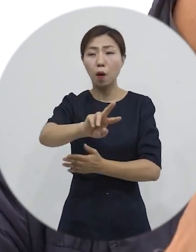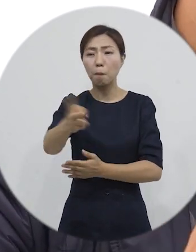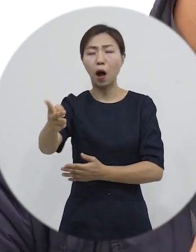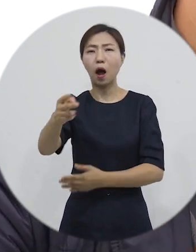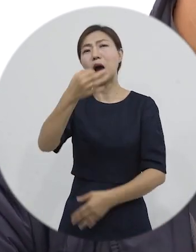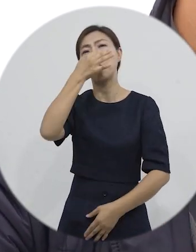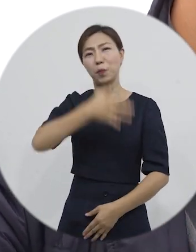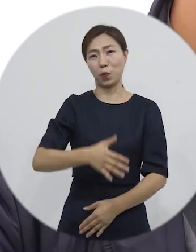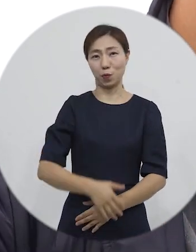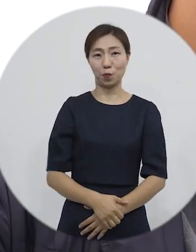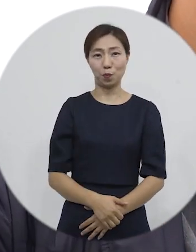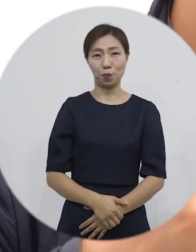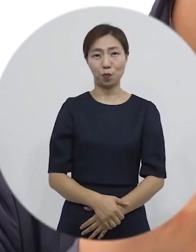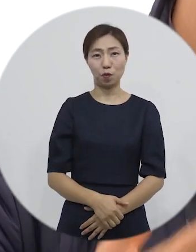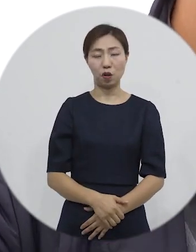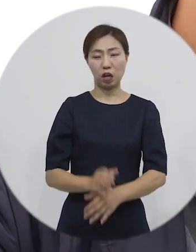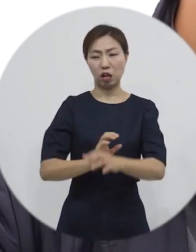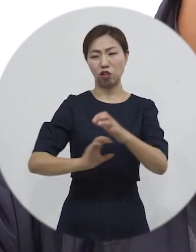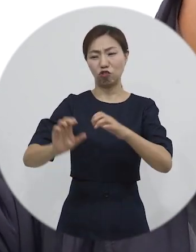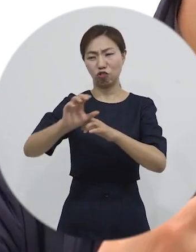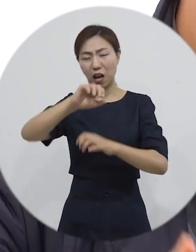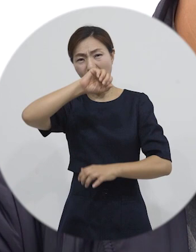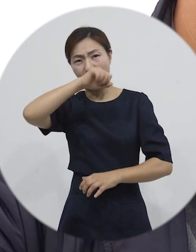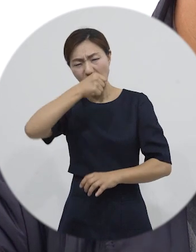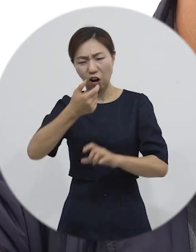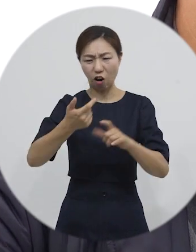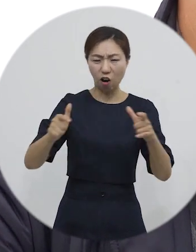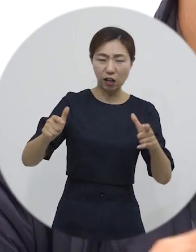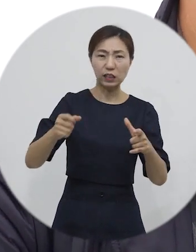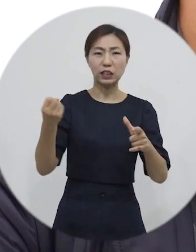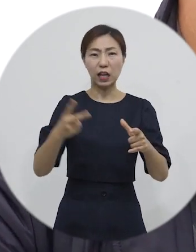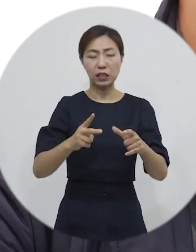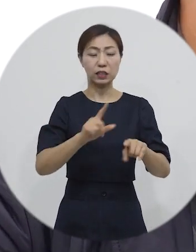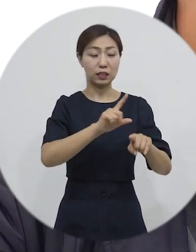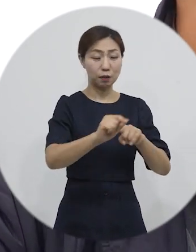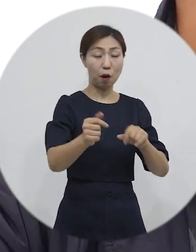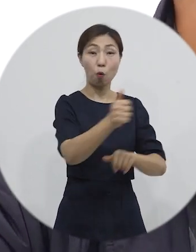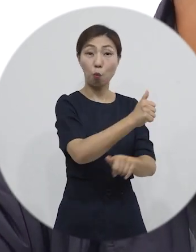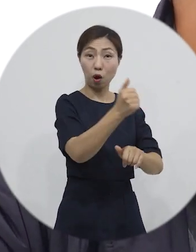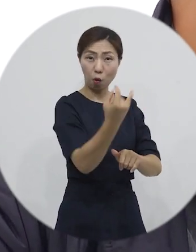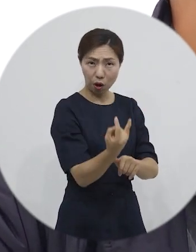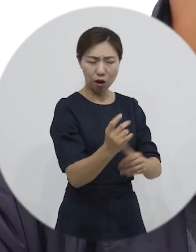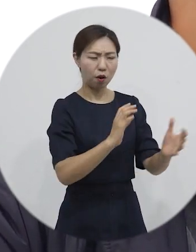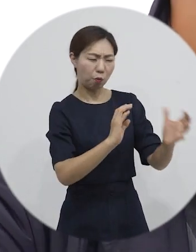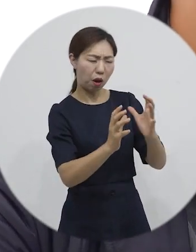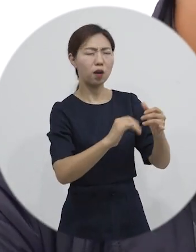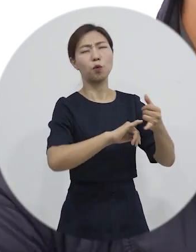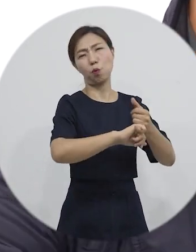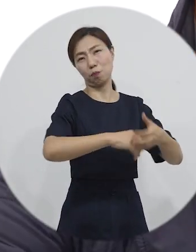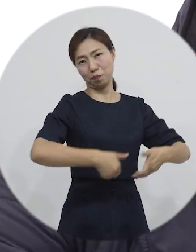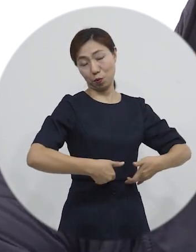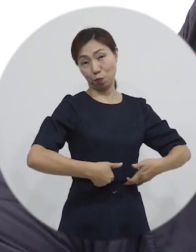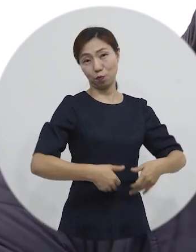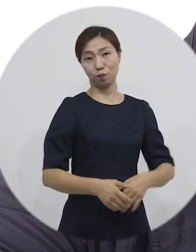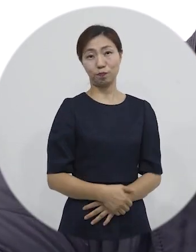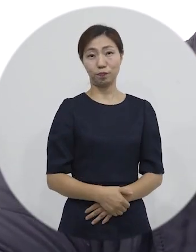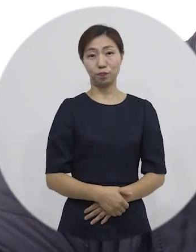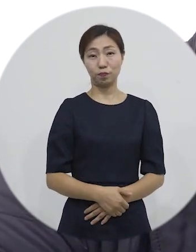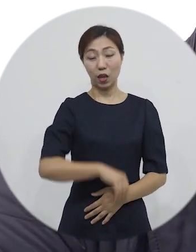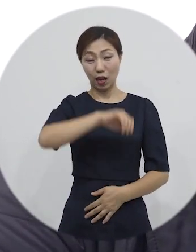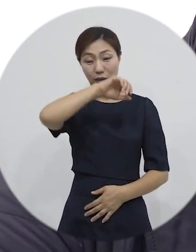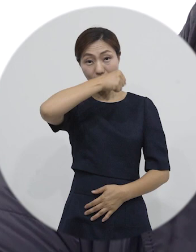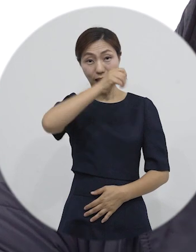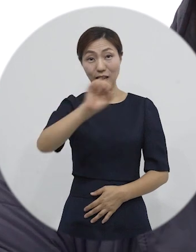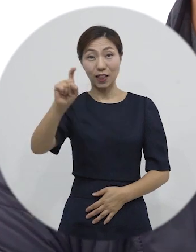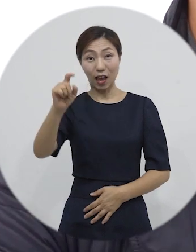그걸 바꾸고 싶으면 뭐 추가 경정 예산이니 뭐니 해서 다시 지방의회의 의결을 거쳐야 돼요. 그러면 예산안에